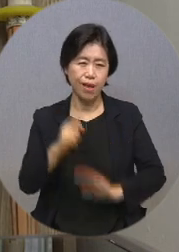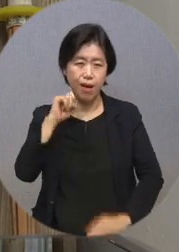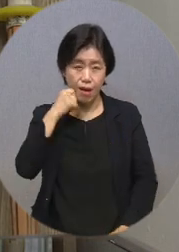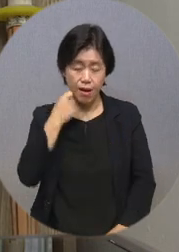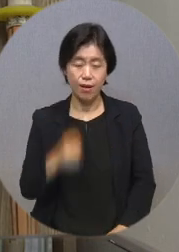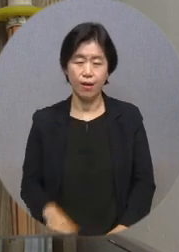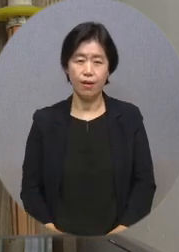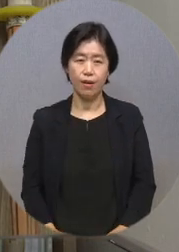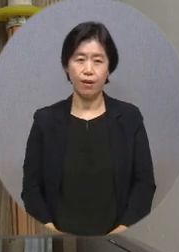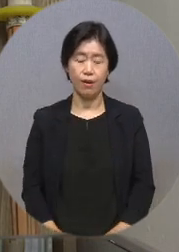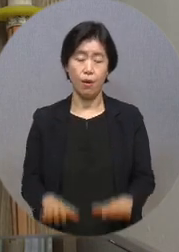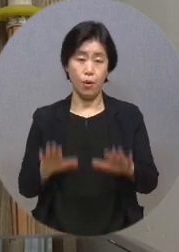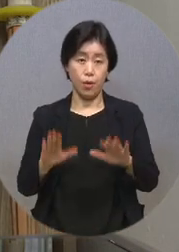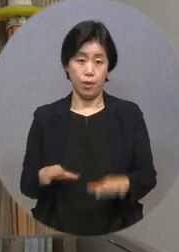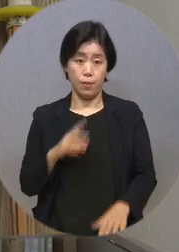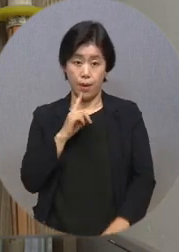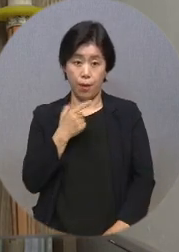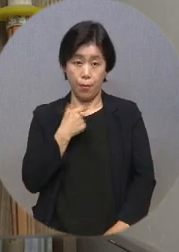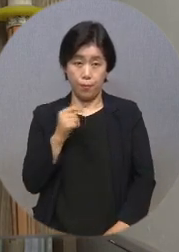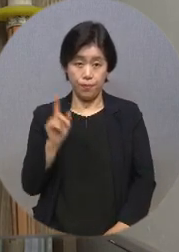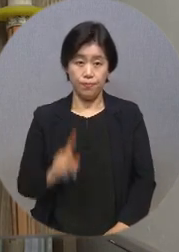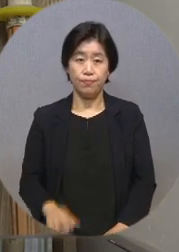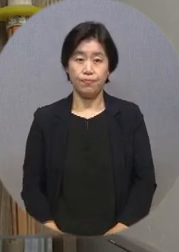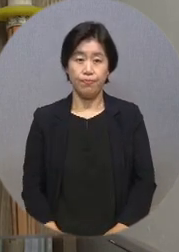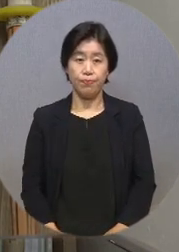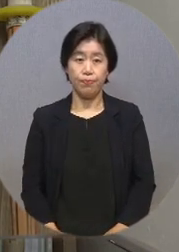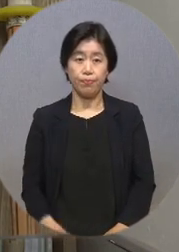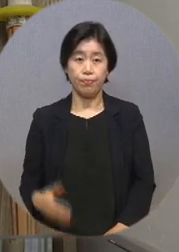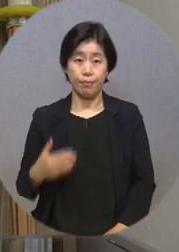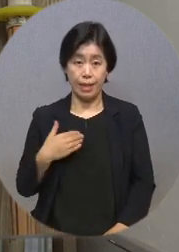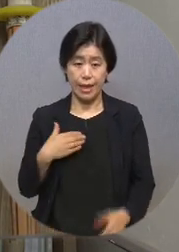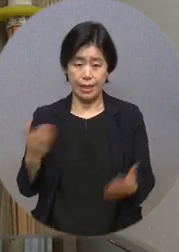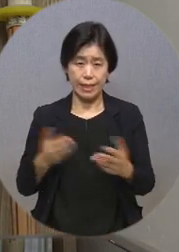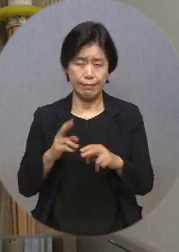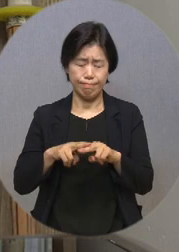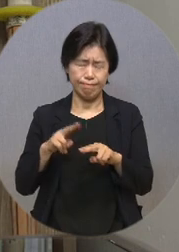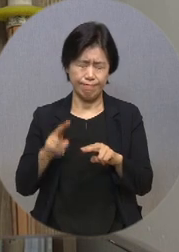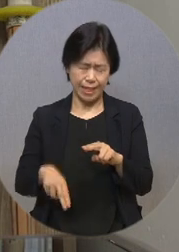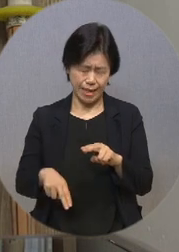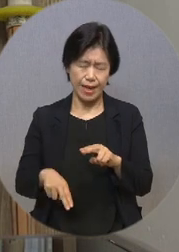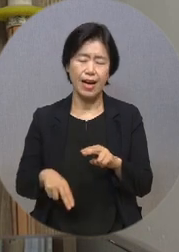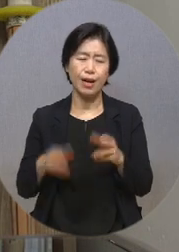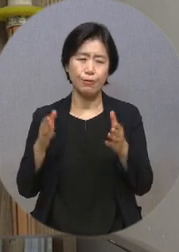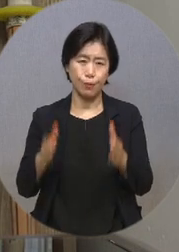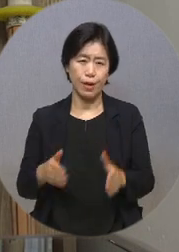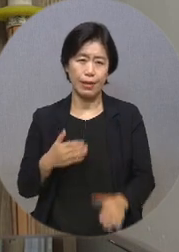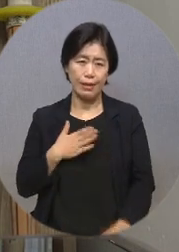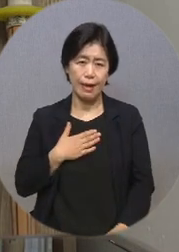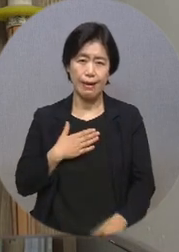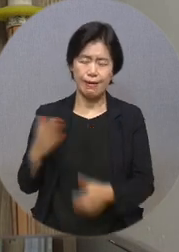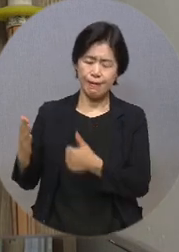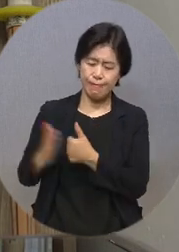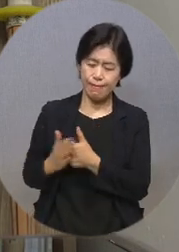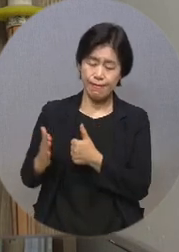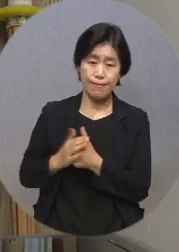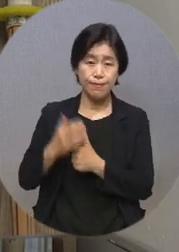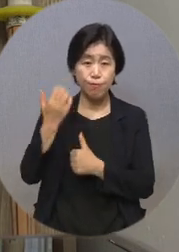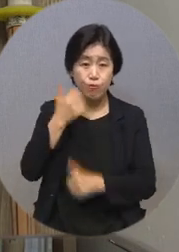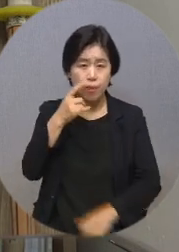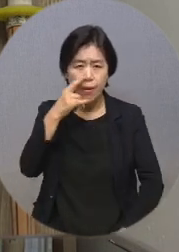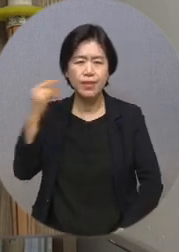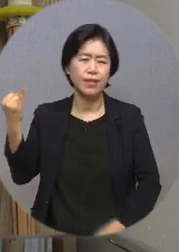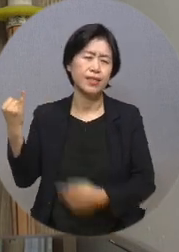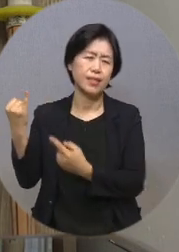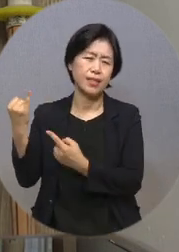자리를 빌려서 제가 해직 기간 동안에 헌신적으로 저희 뒷바라지 주신 우리 어머니가 제일 또